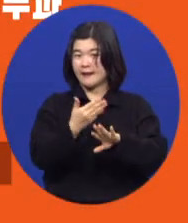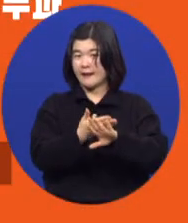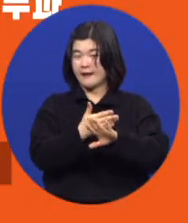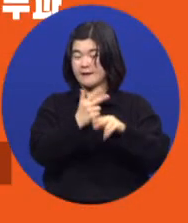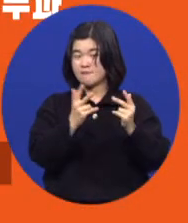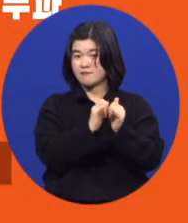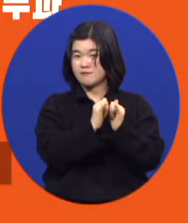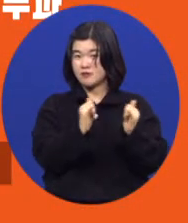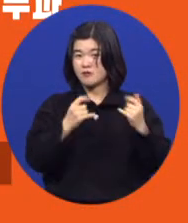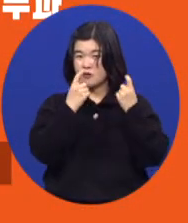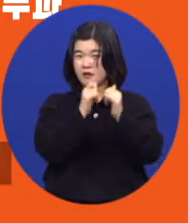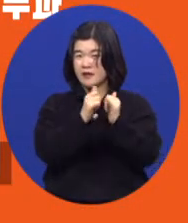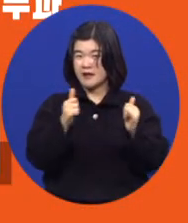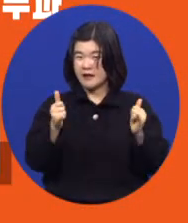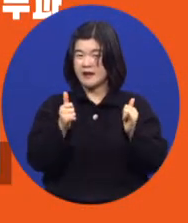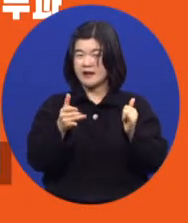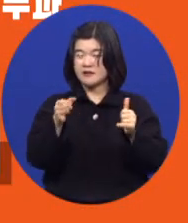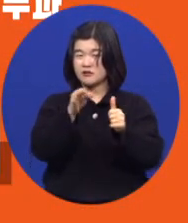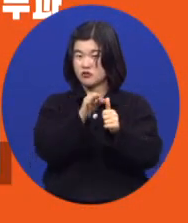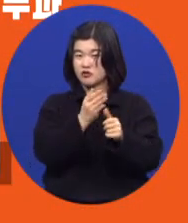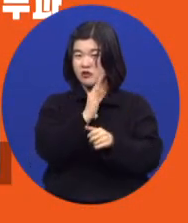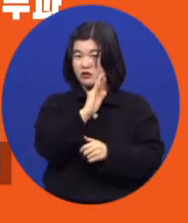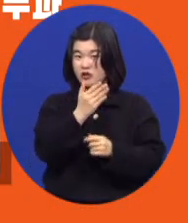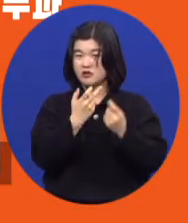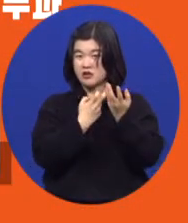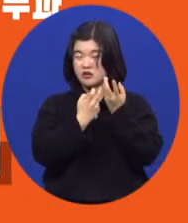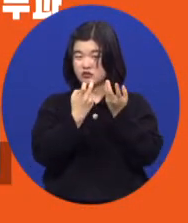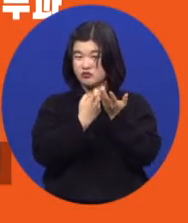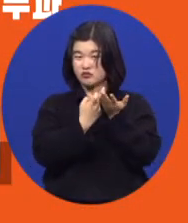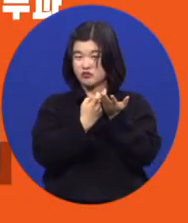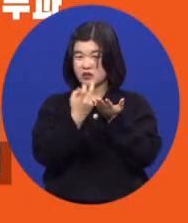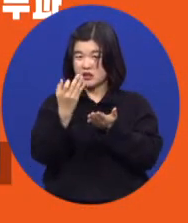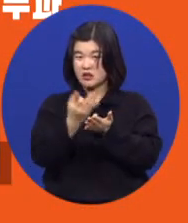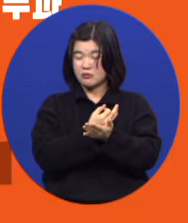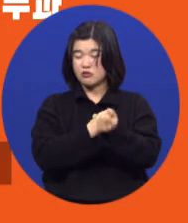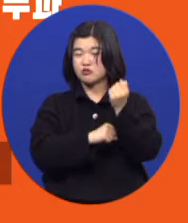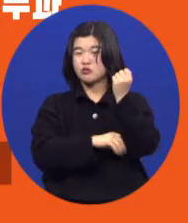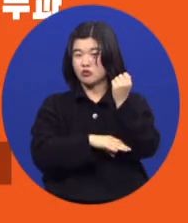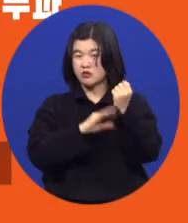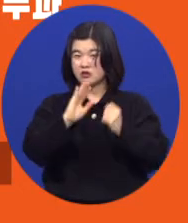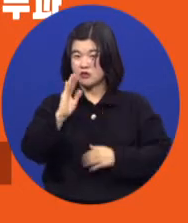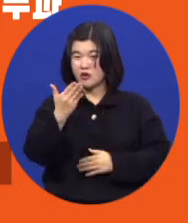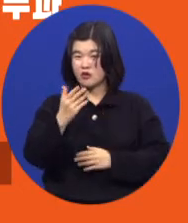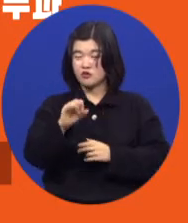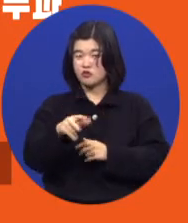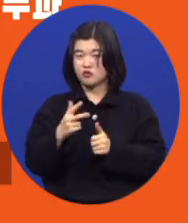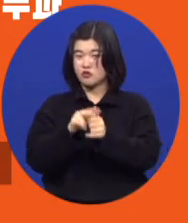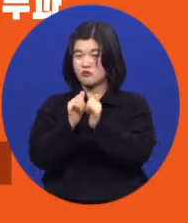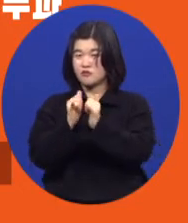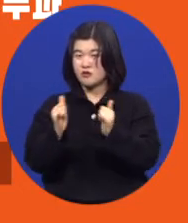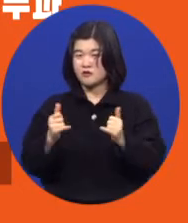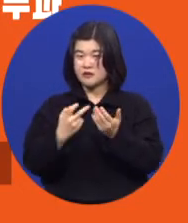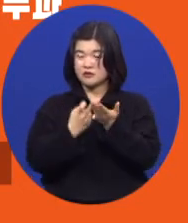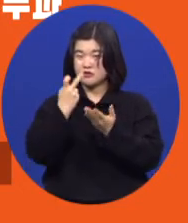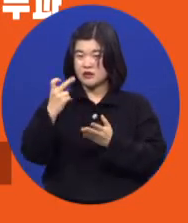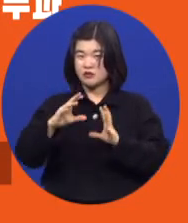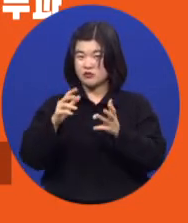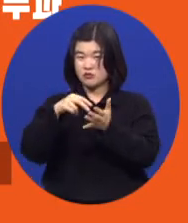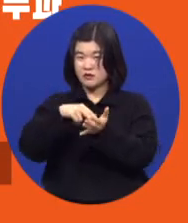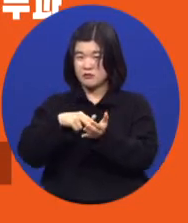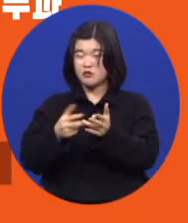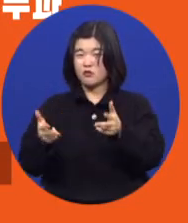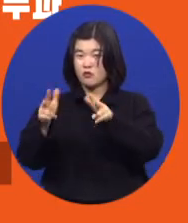후보는 관광객에게 기여금을 부과해 제주형 기본소득으로 활용할 방침을, 윤석열 후보는 한라산